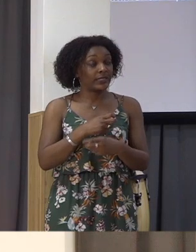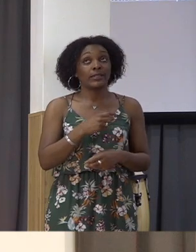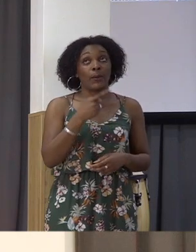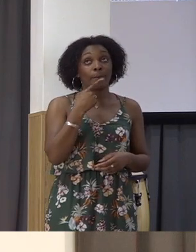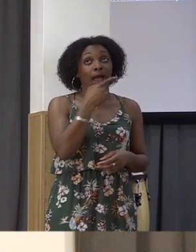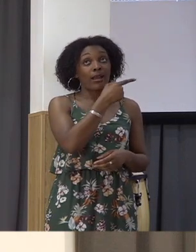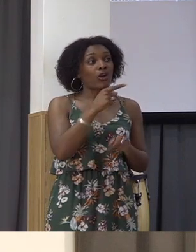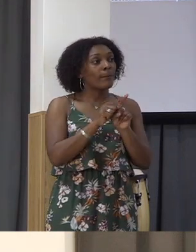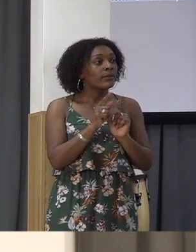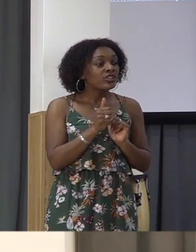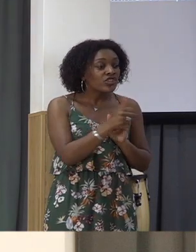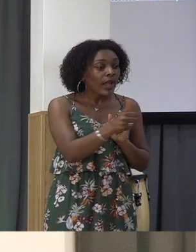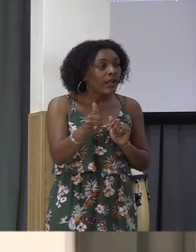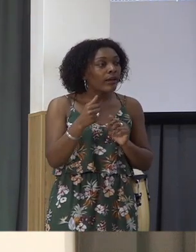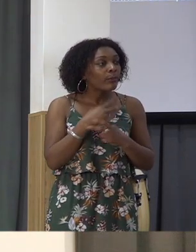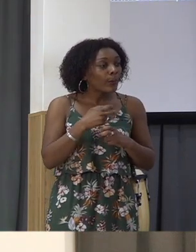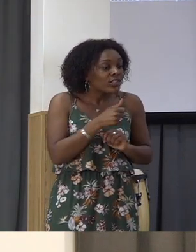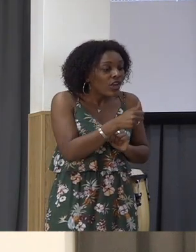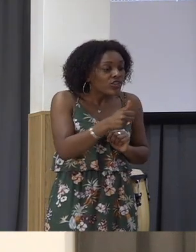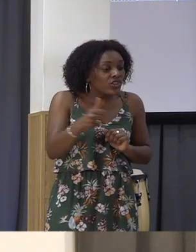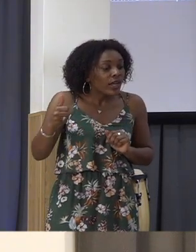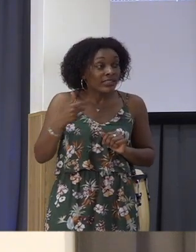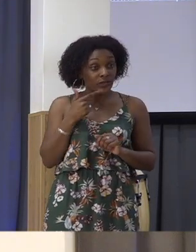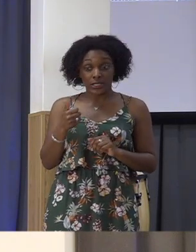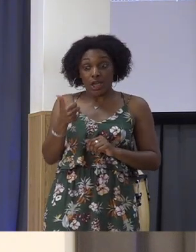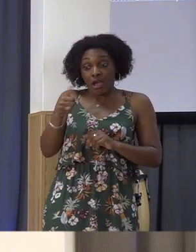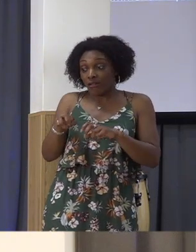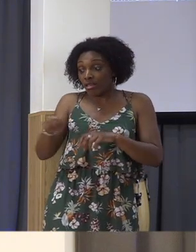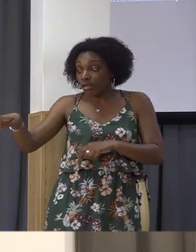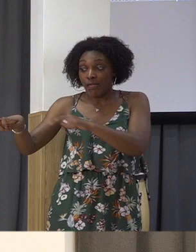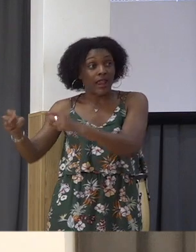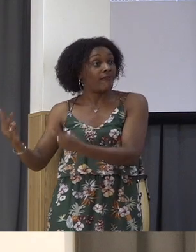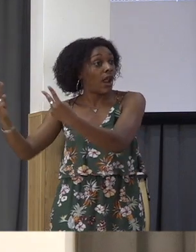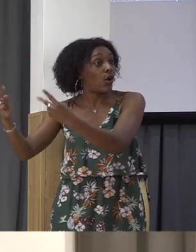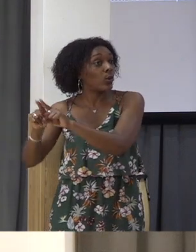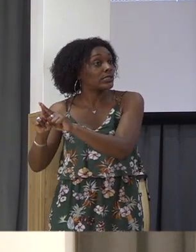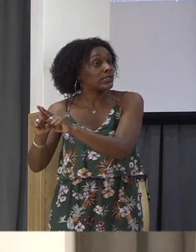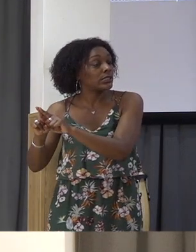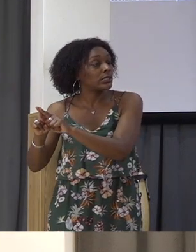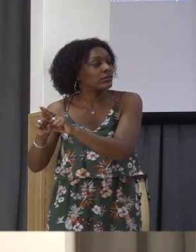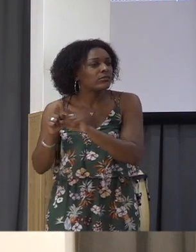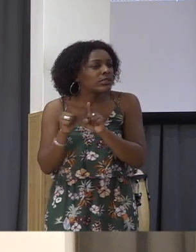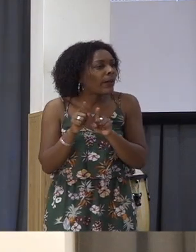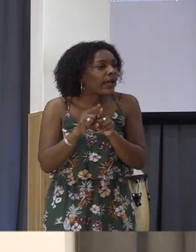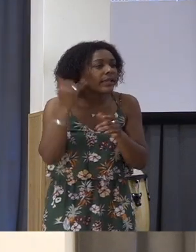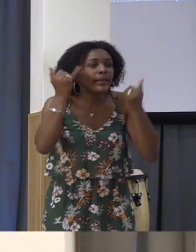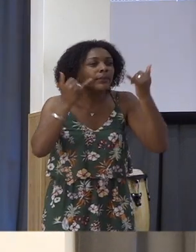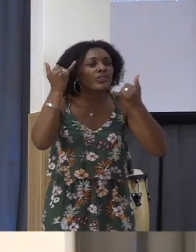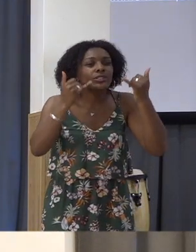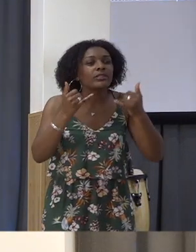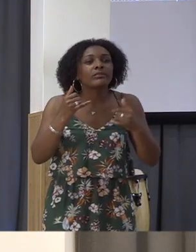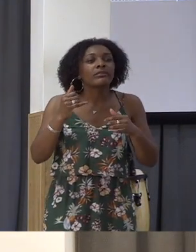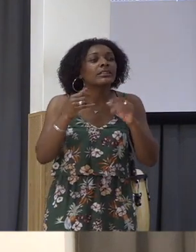individuellement. Il est parlé d'une brebis. Et je suis persuadé que si le Seigneur avait parlé de 1000